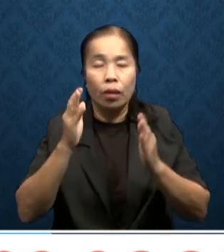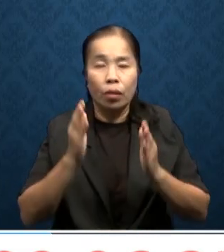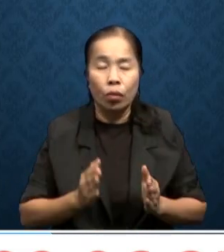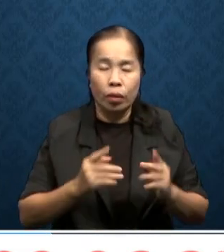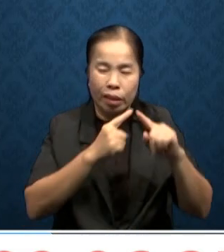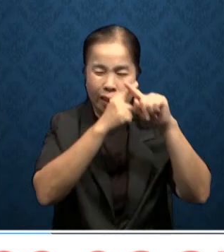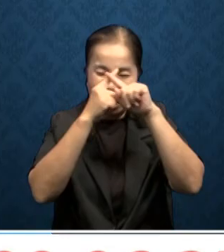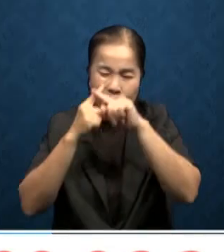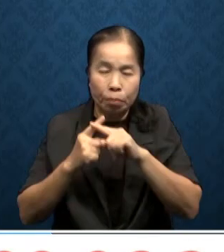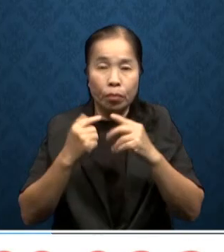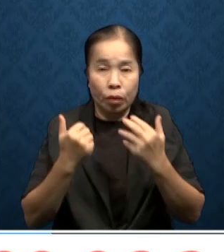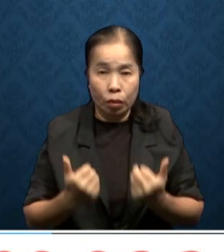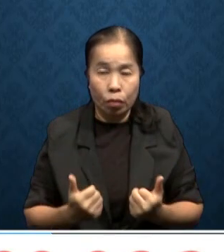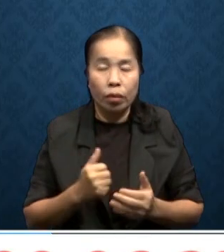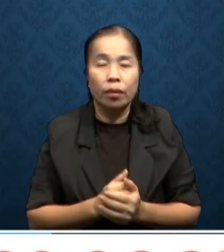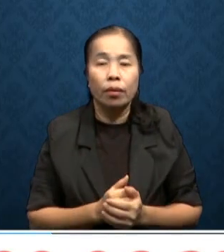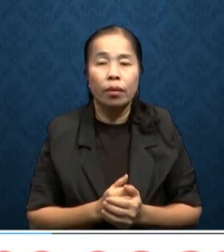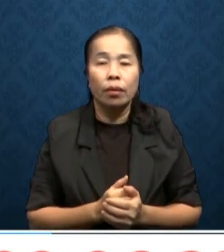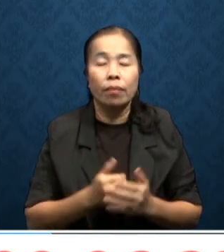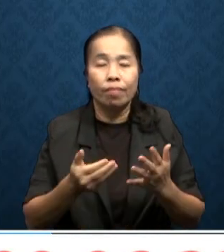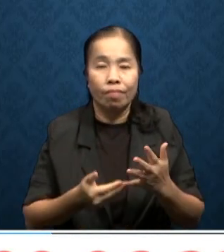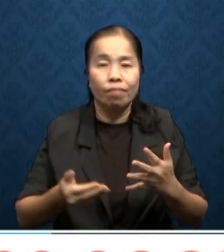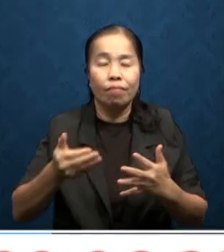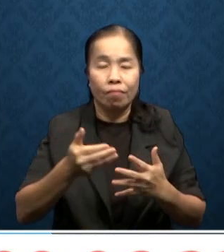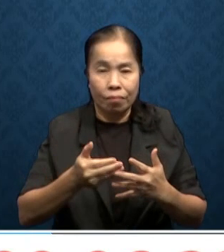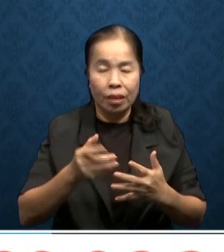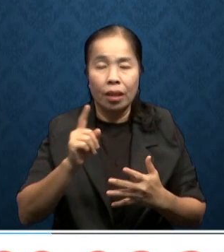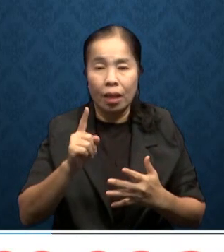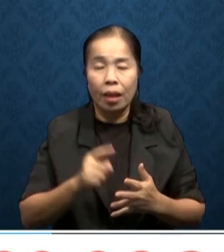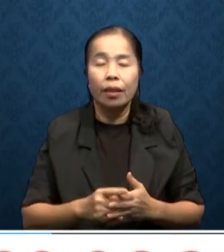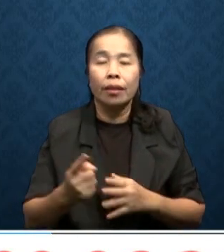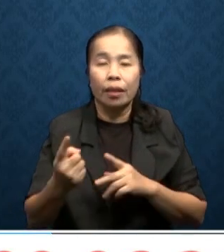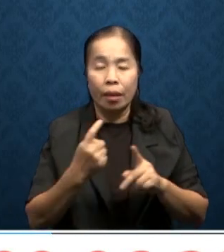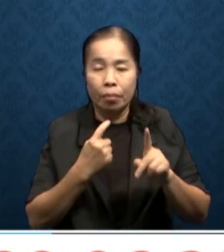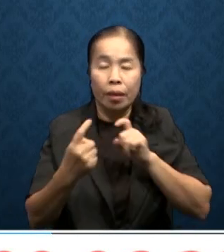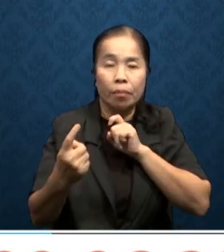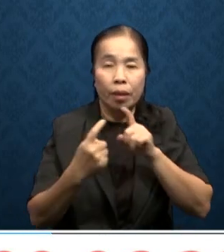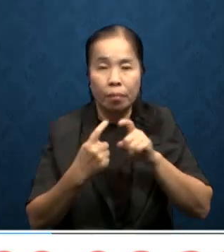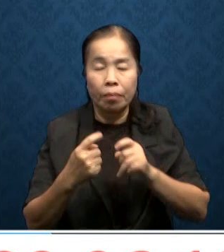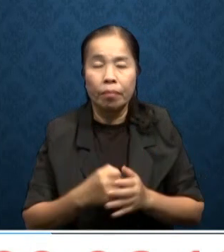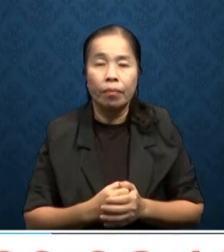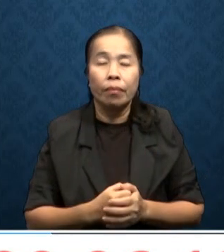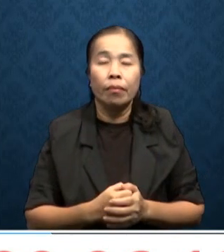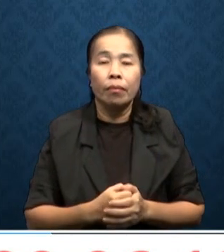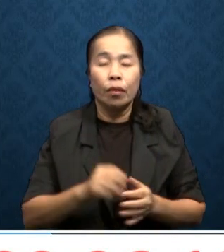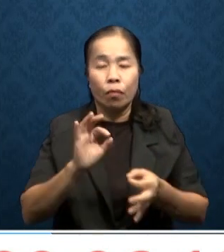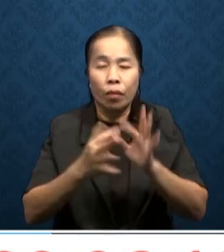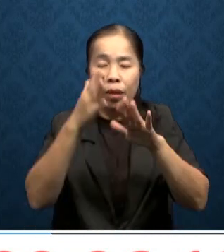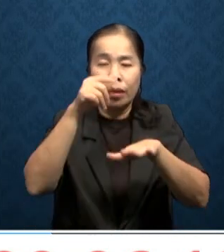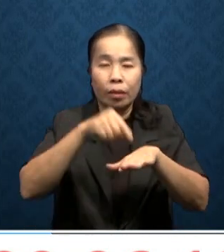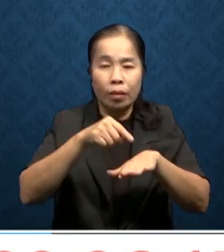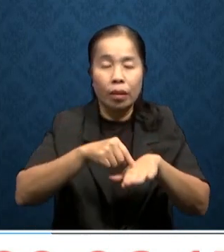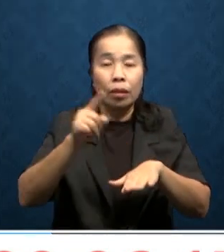อยู่ในกระบวนการแต่สอบถามและบอกว่าเหตุเกิดที่คุ้นคต